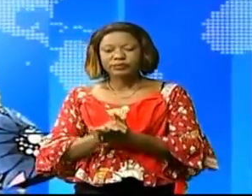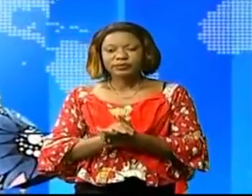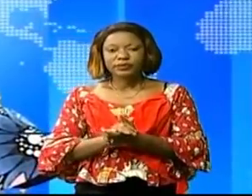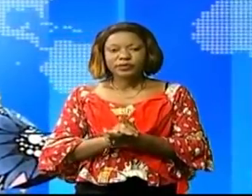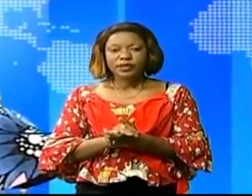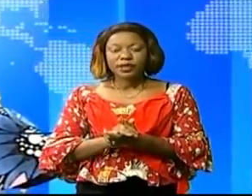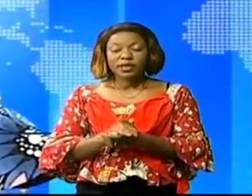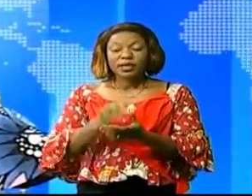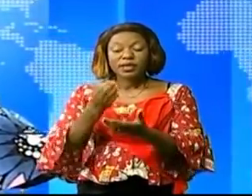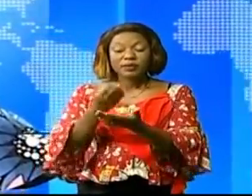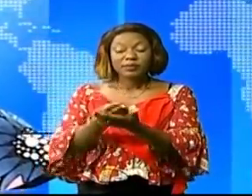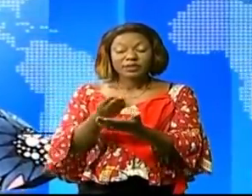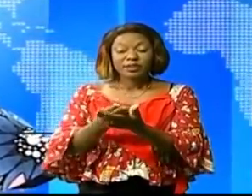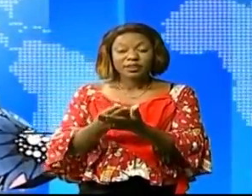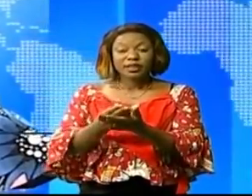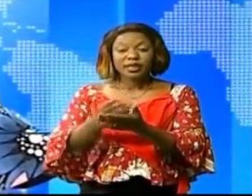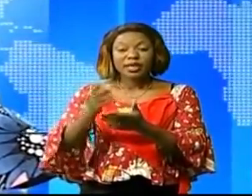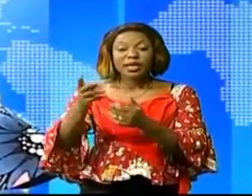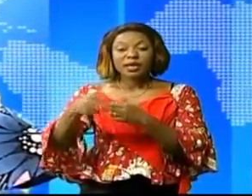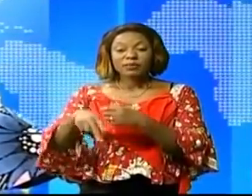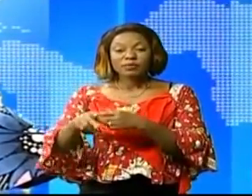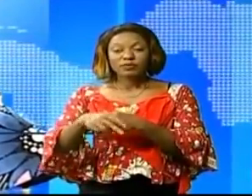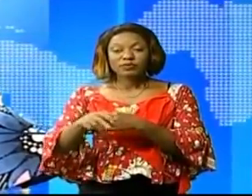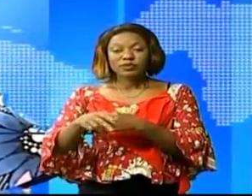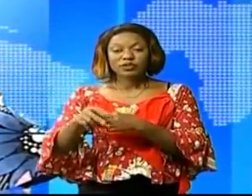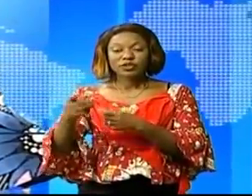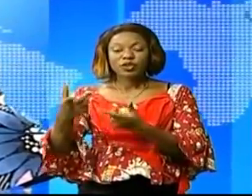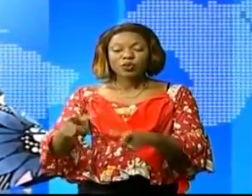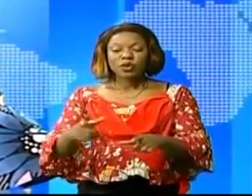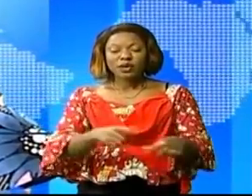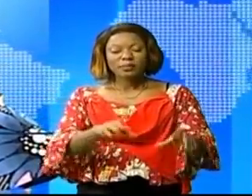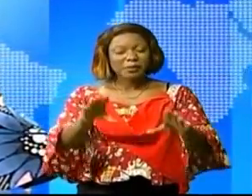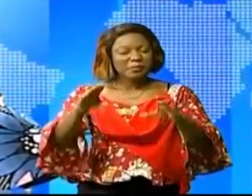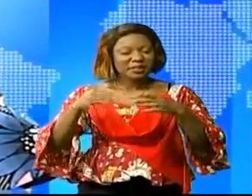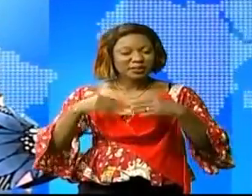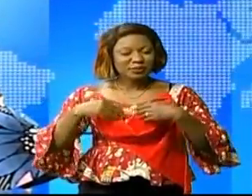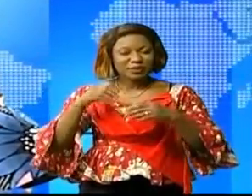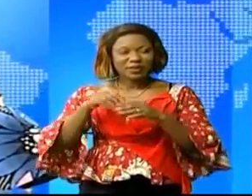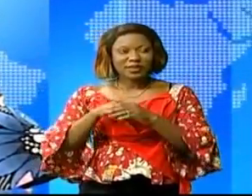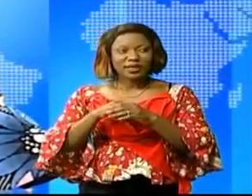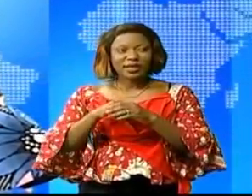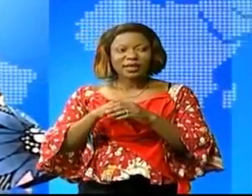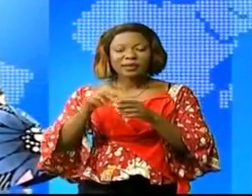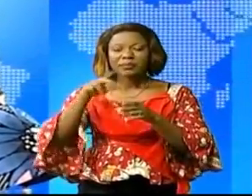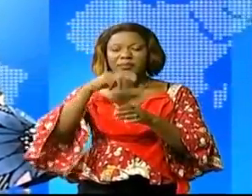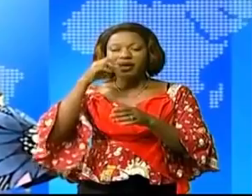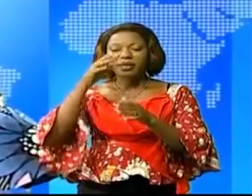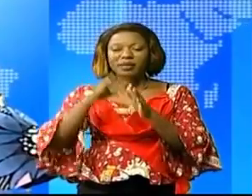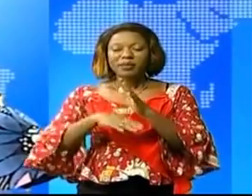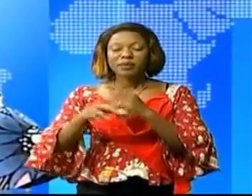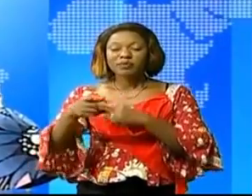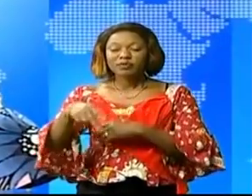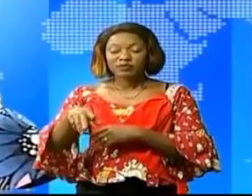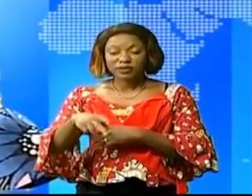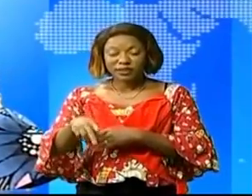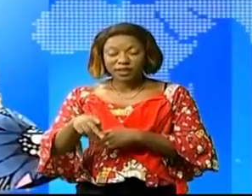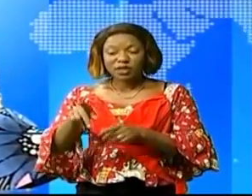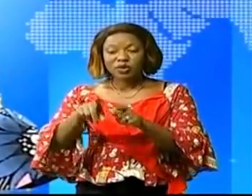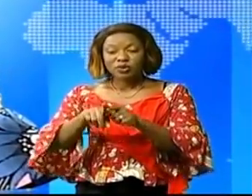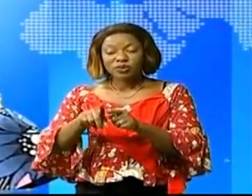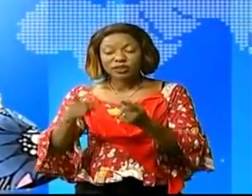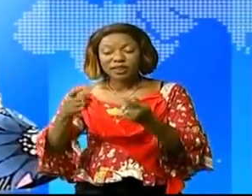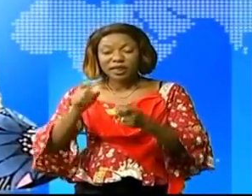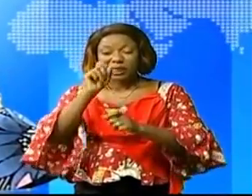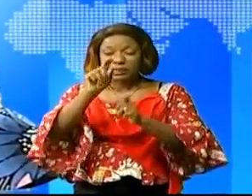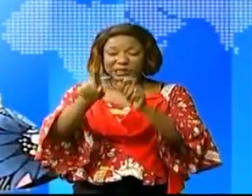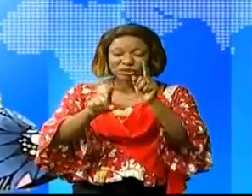Le budget de la province du Lualaba a été jugé recevable à l'Assemblée provinciale après les réponses convaincantes du